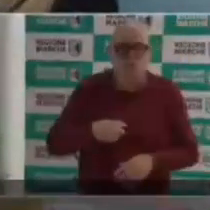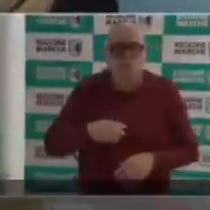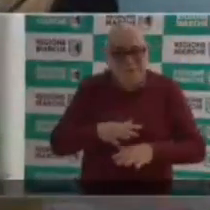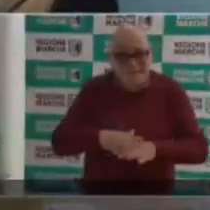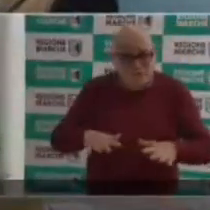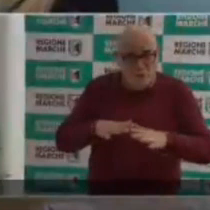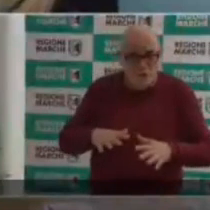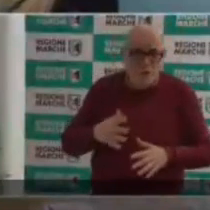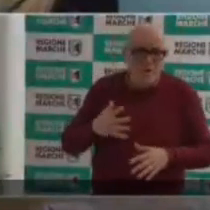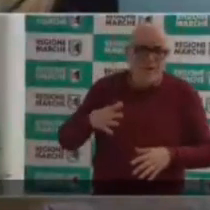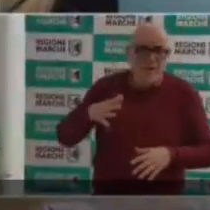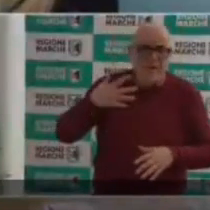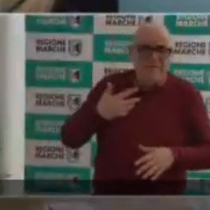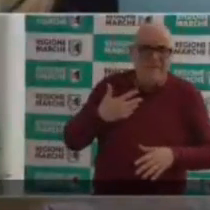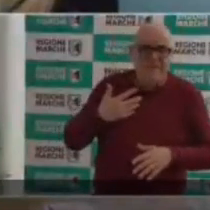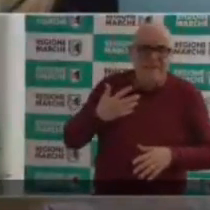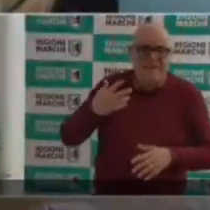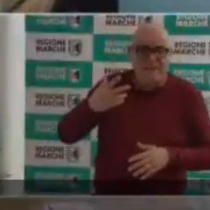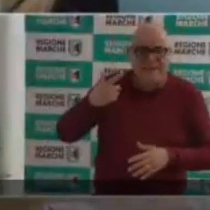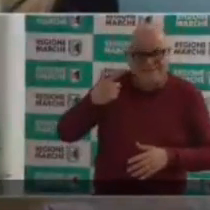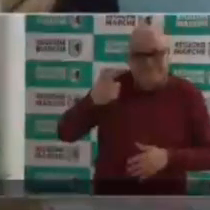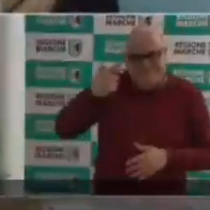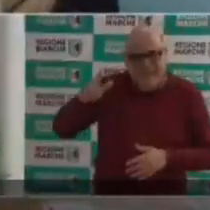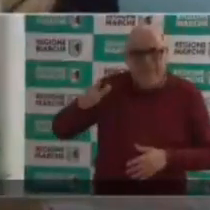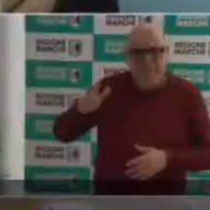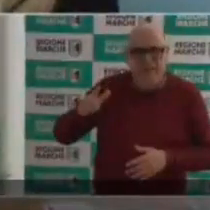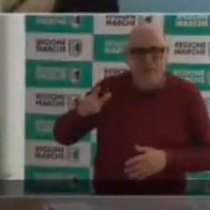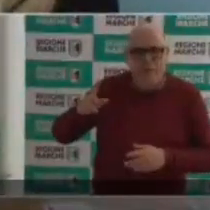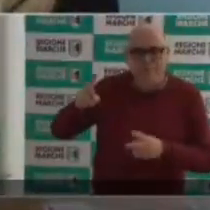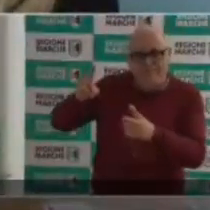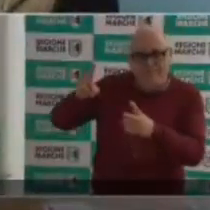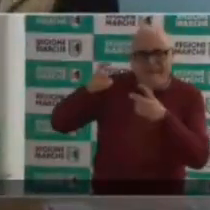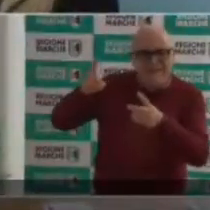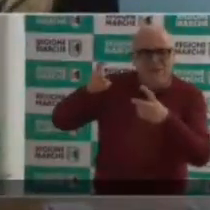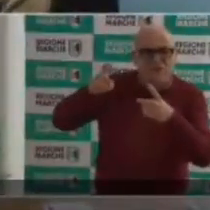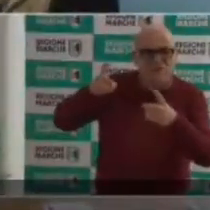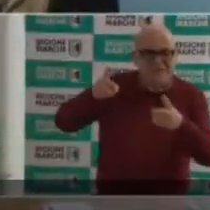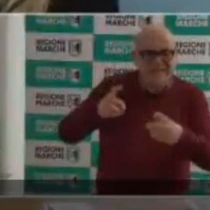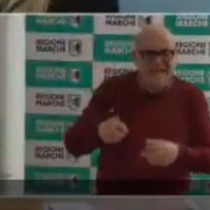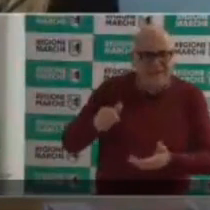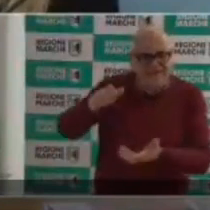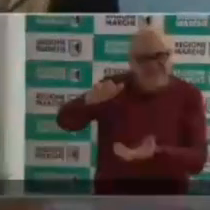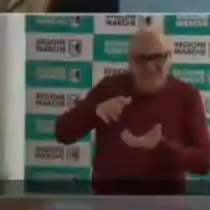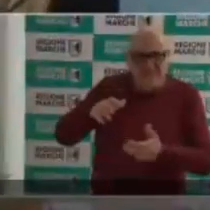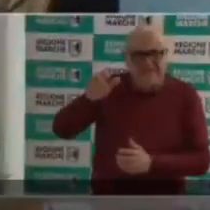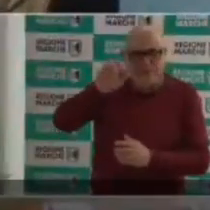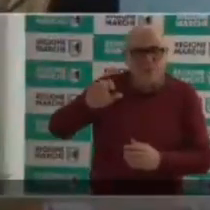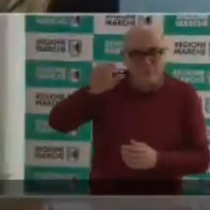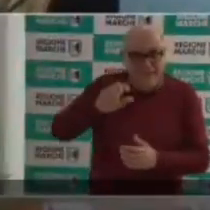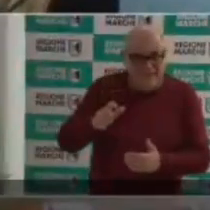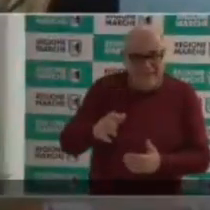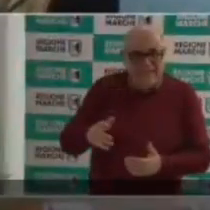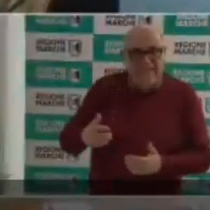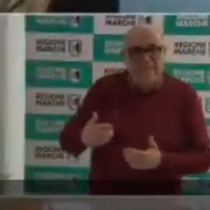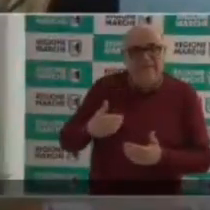anche che vengono dal Ministero o che vengono dall'Europa o che hanno altre fonti, perché dobbiamo portare, l'obiettivo è quello